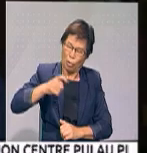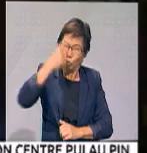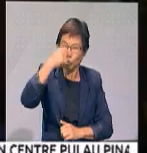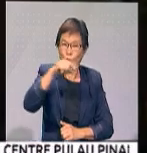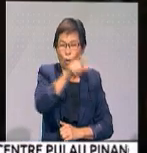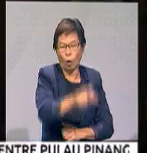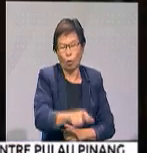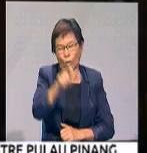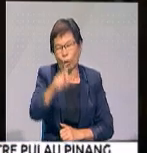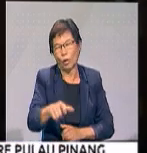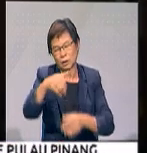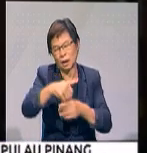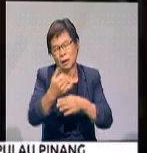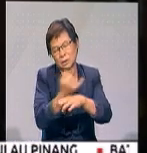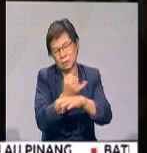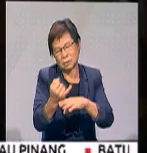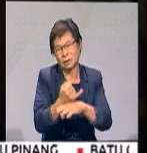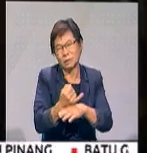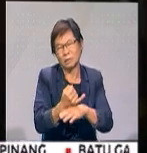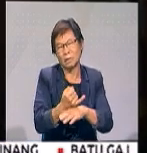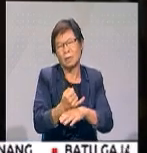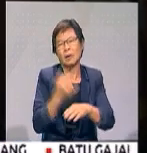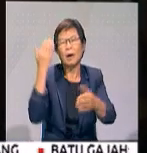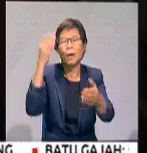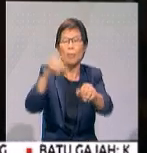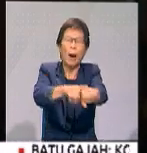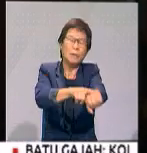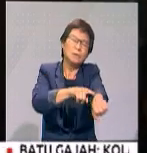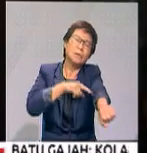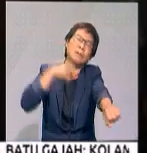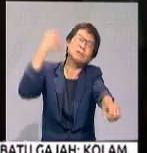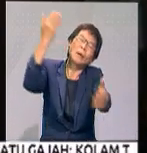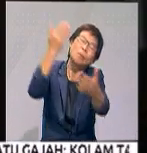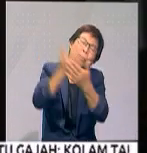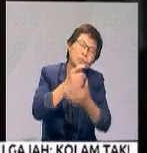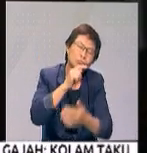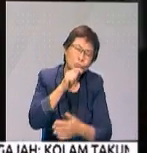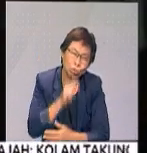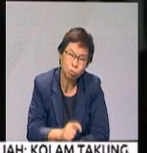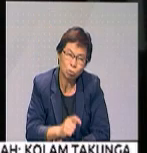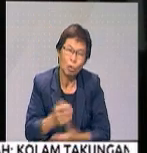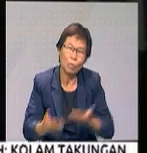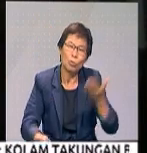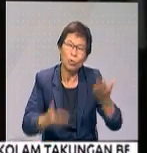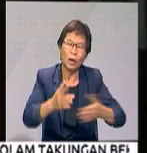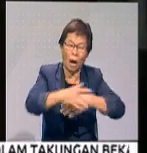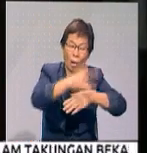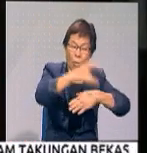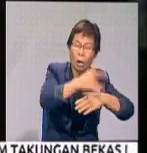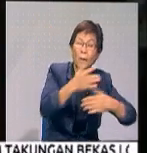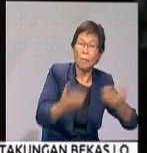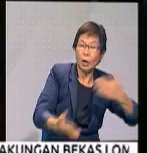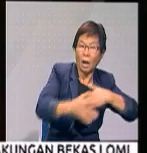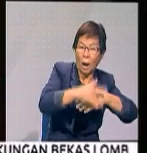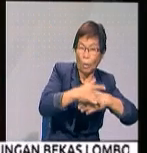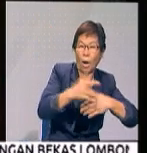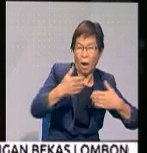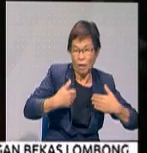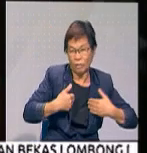yang stay dalam industri yang berpanjangan sampai ke mereka berusia, kan. So, mungkin pada awalnya mereka ada